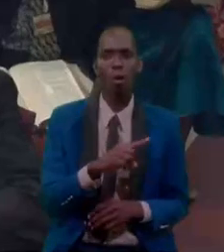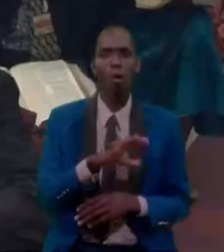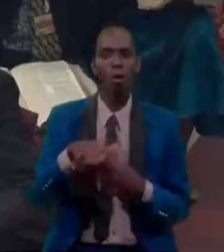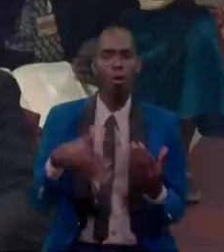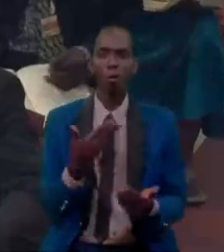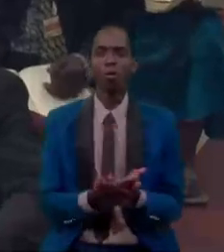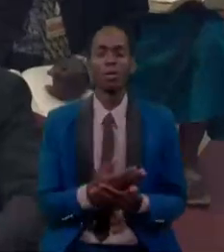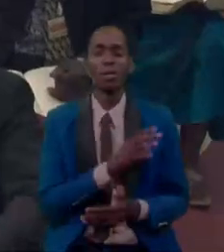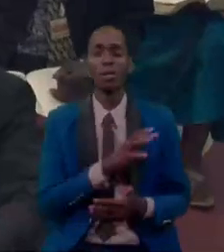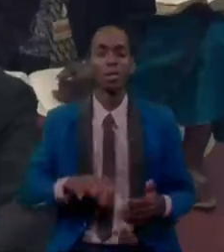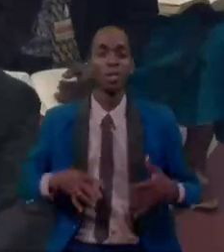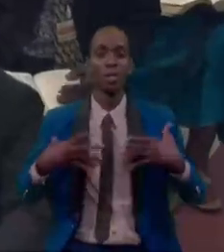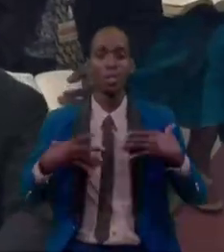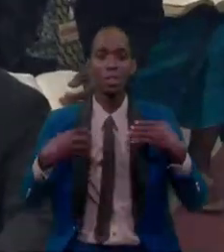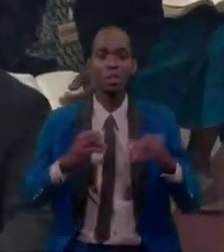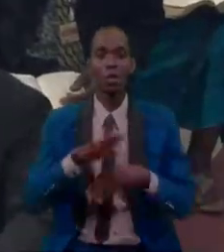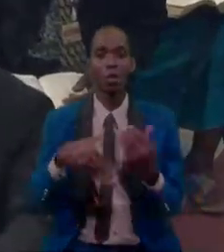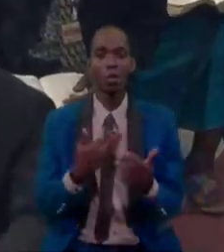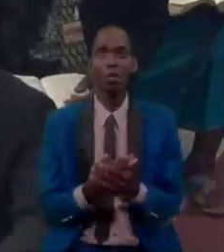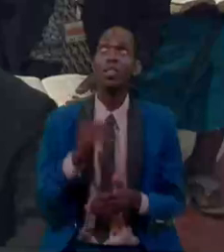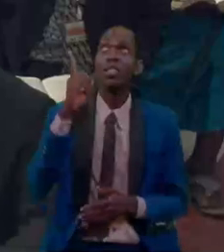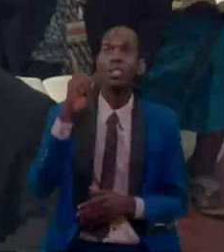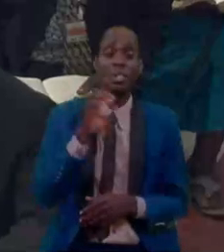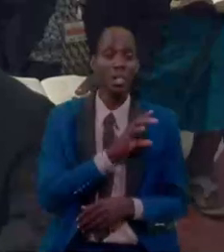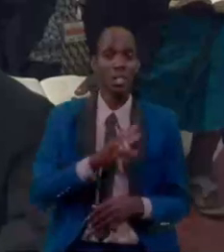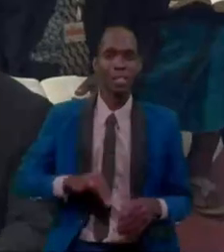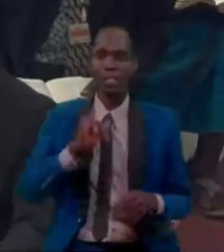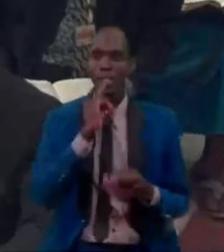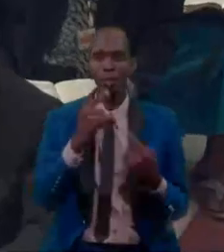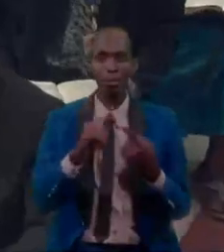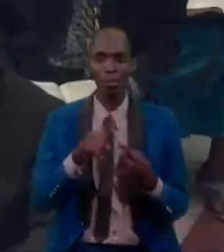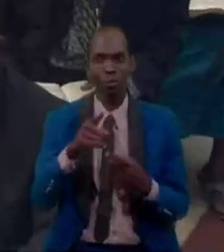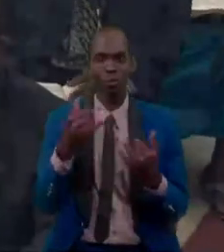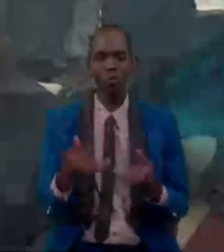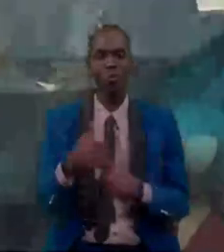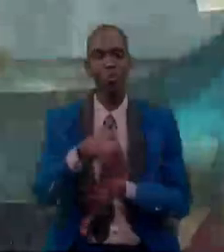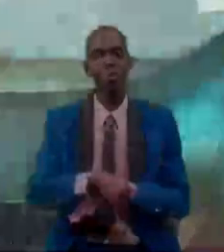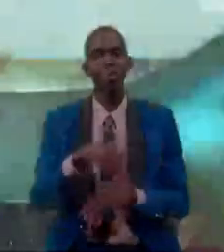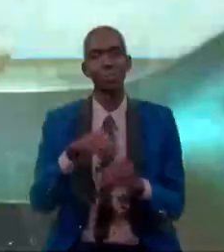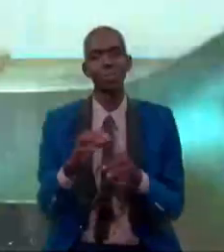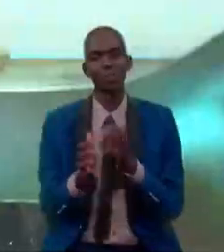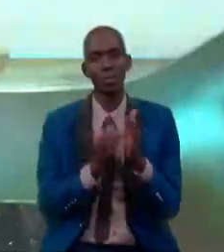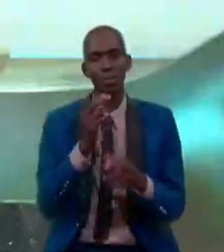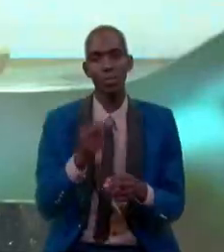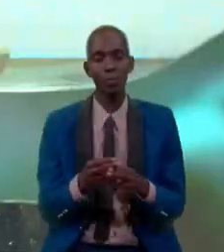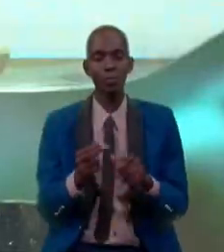Combien d'entre eux il les guérit? Cela va vous arriver ce soir. Verset